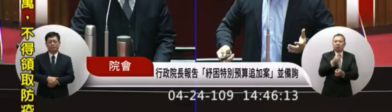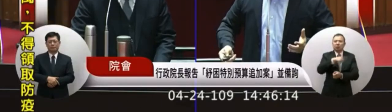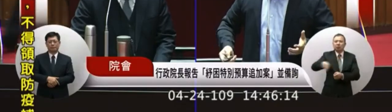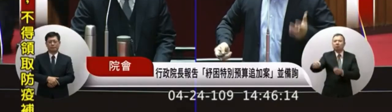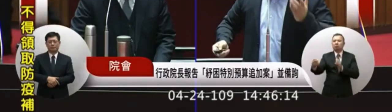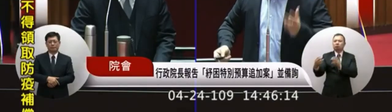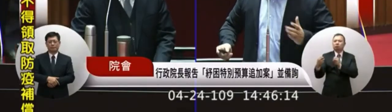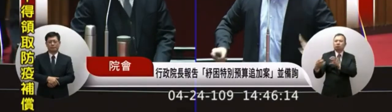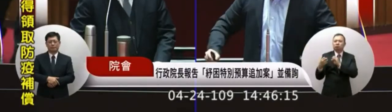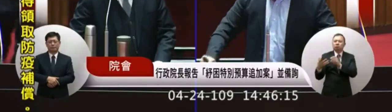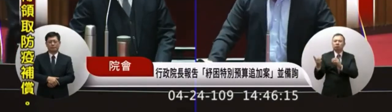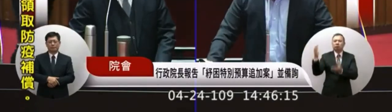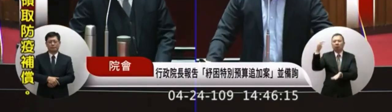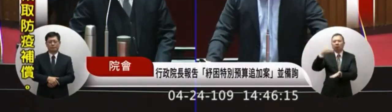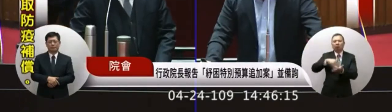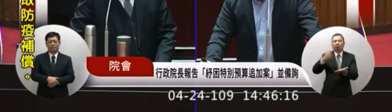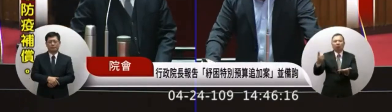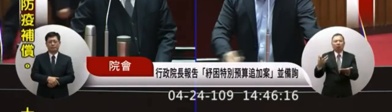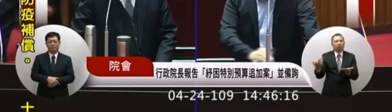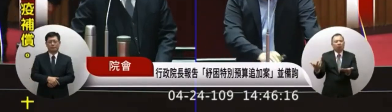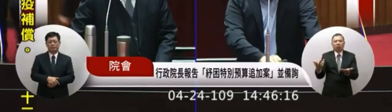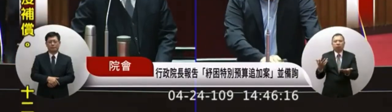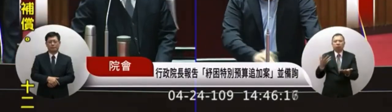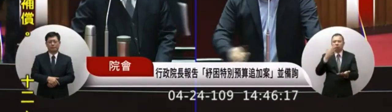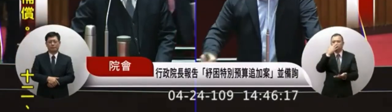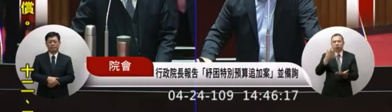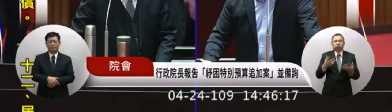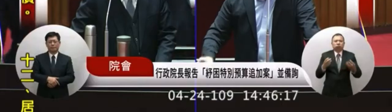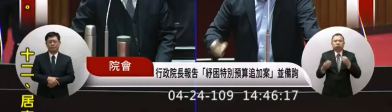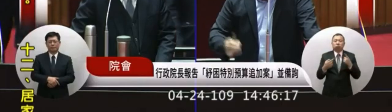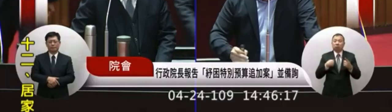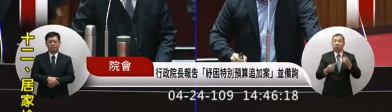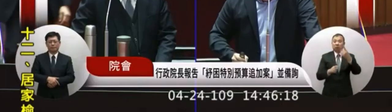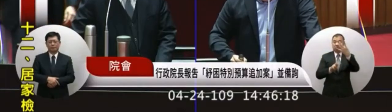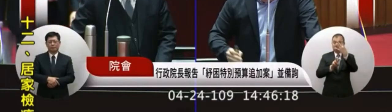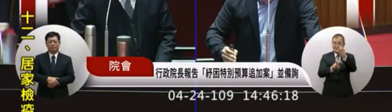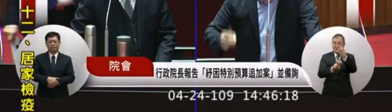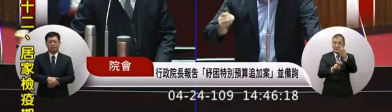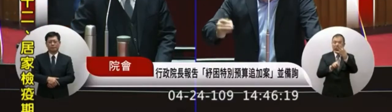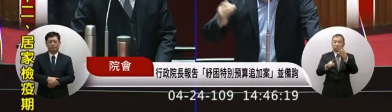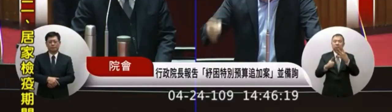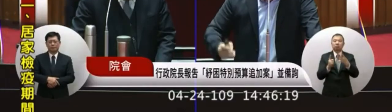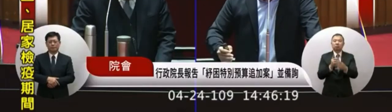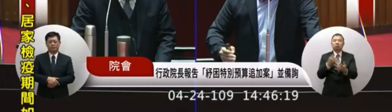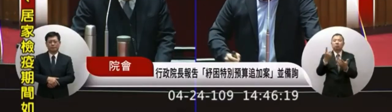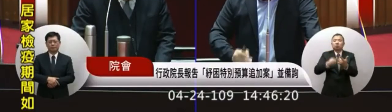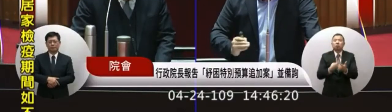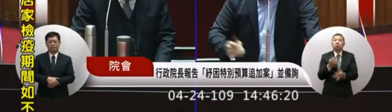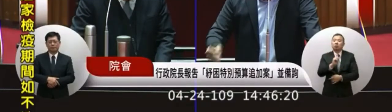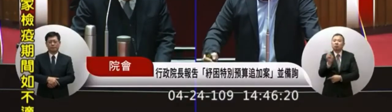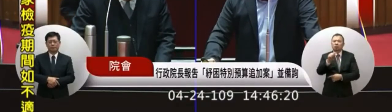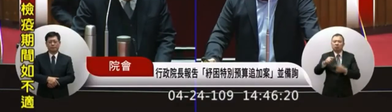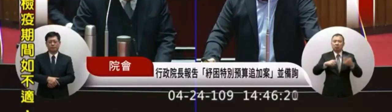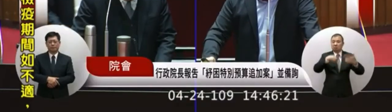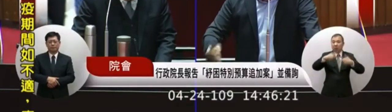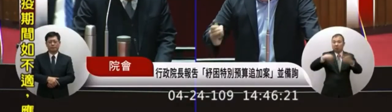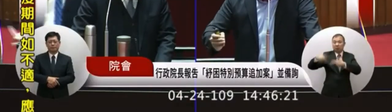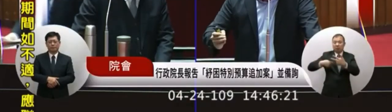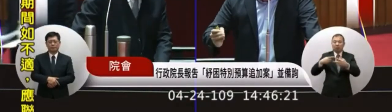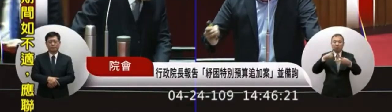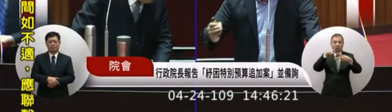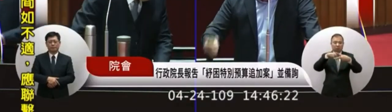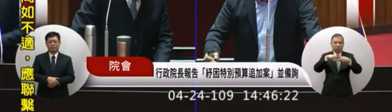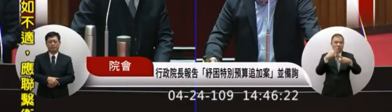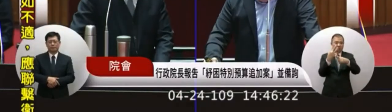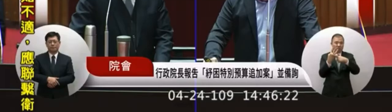无结果，啊，今嘛其实伊这个四月二十号啦，吼，伊缺口就是讲每一周，吼，工业口罩是